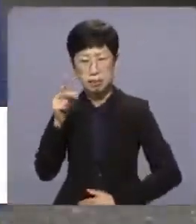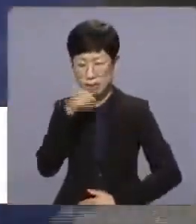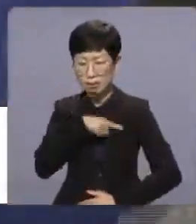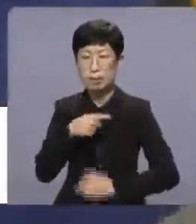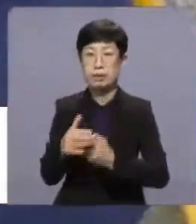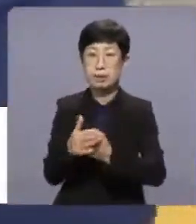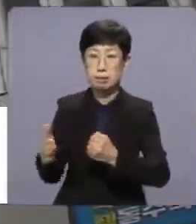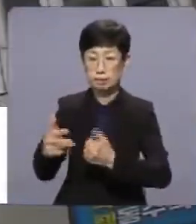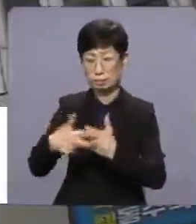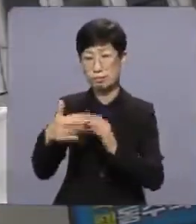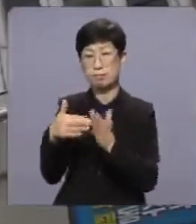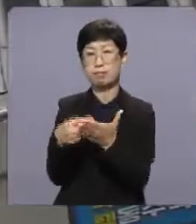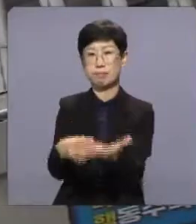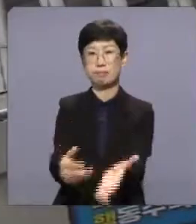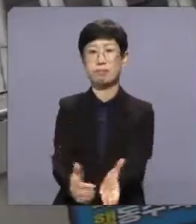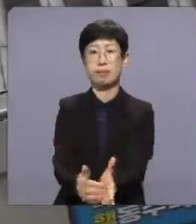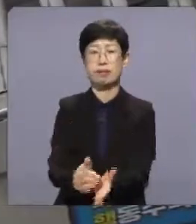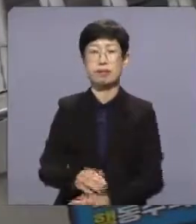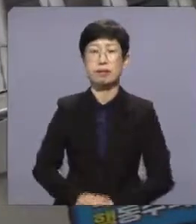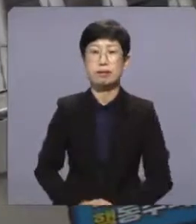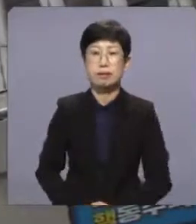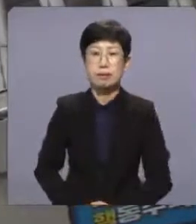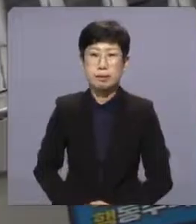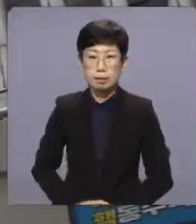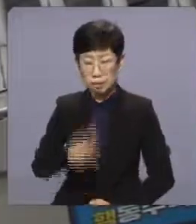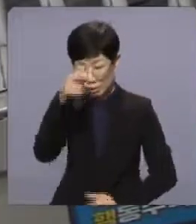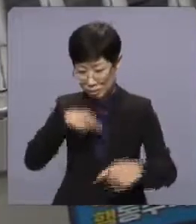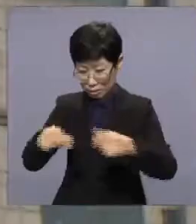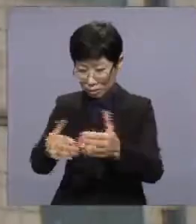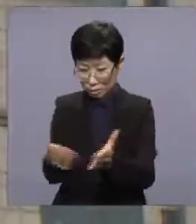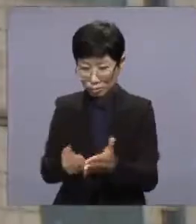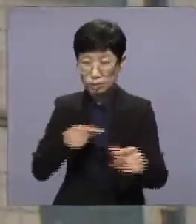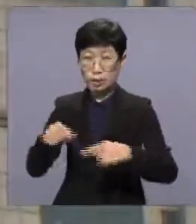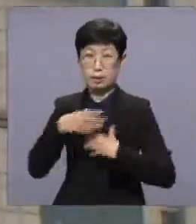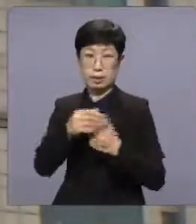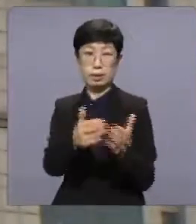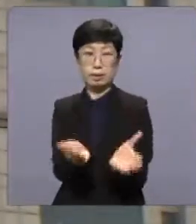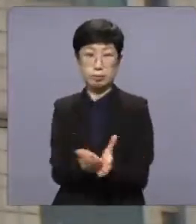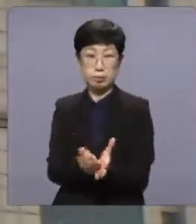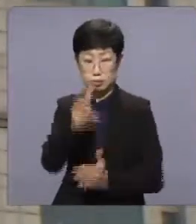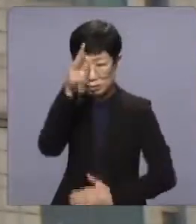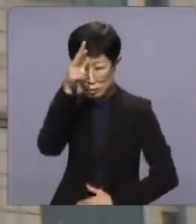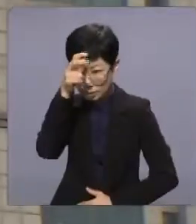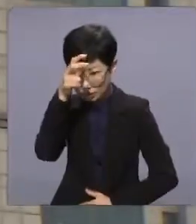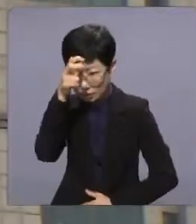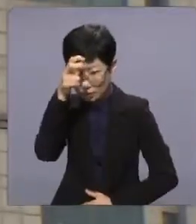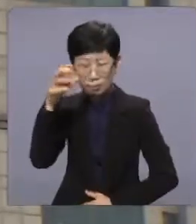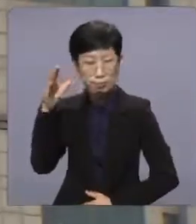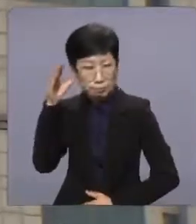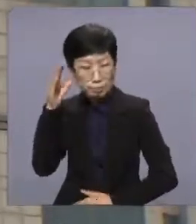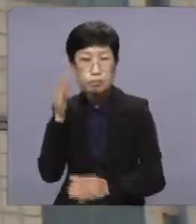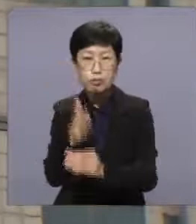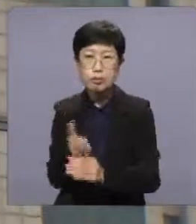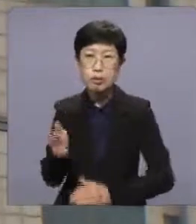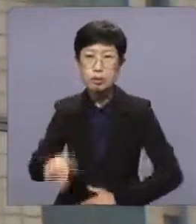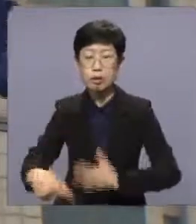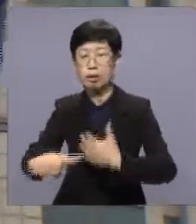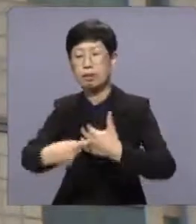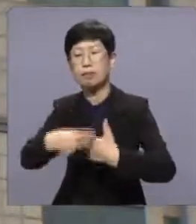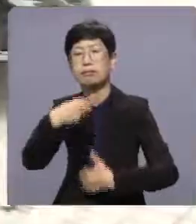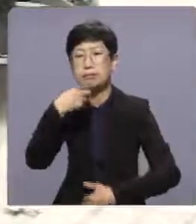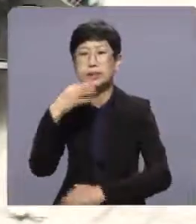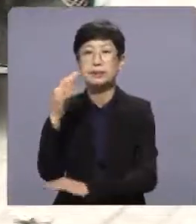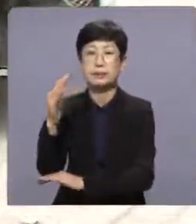옮겨졌습니다. 행안부와 경찰 지도부가 전국 경찰 의견을 수렴하고 있지만 명분 쌓기라는